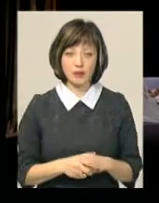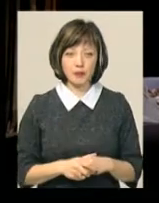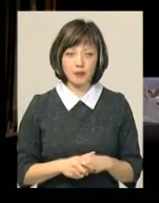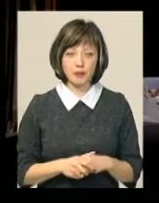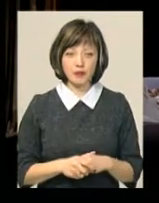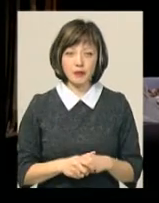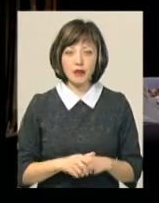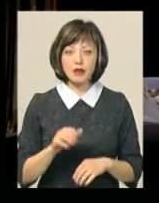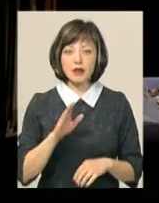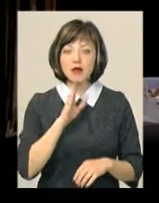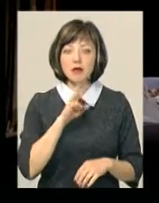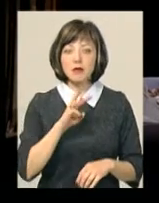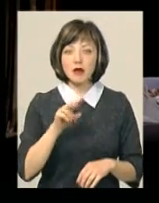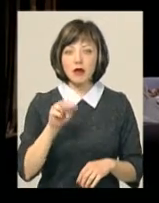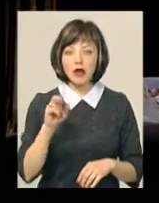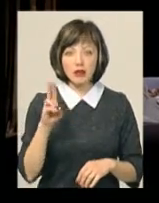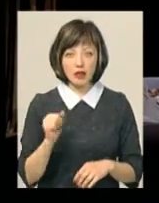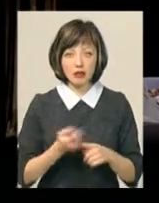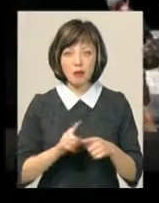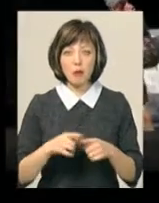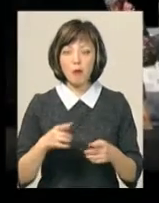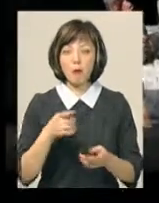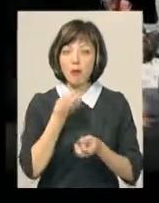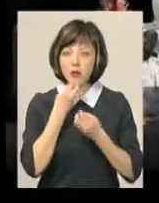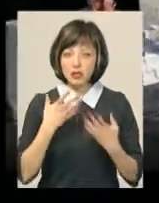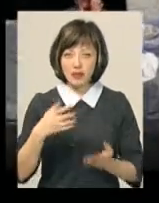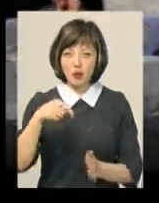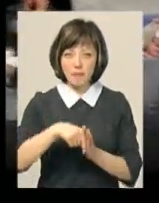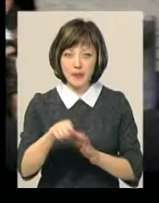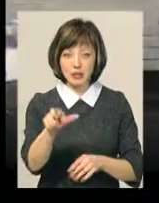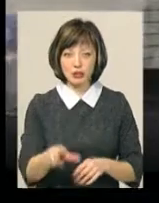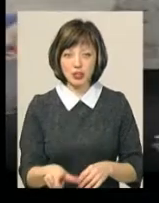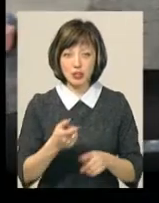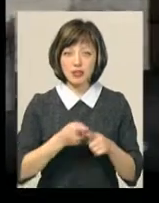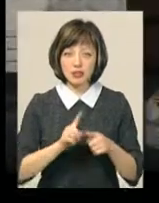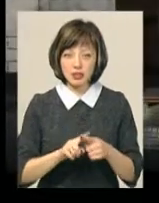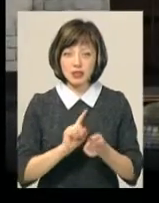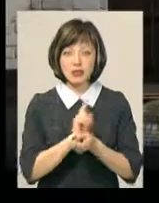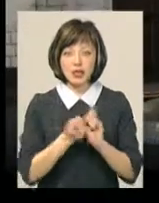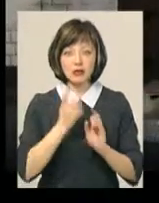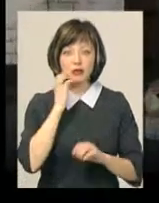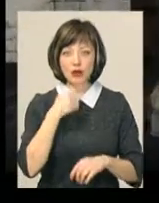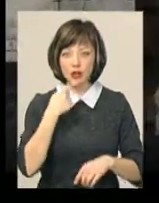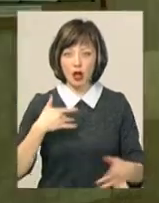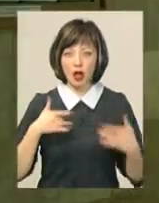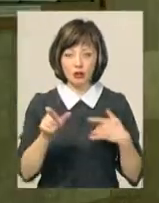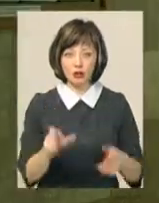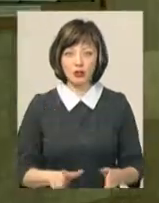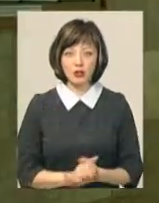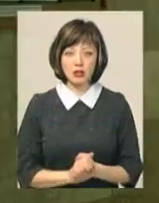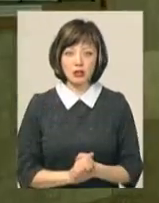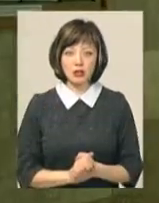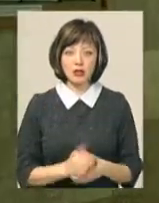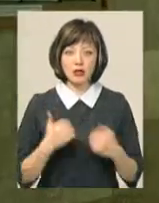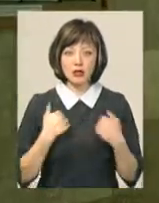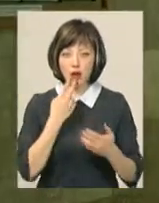виставі «Втеча з майбутнього» грала позитивного персонажа. У «Святі онлайн» її героїня стане серйознішою, каже акторка. Я бачу зараз,